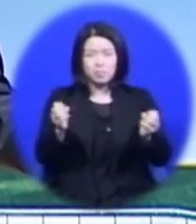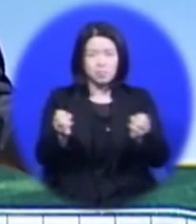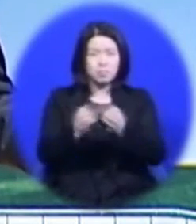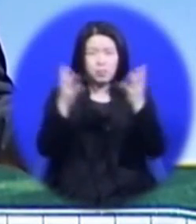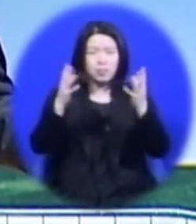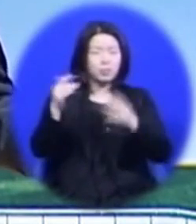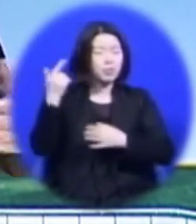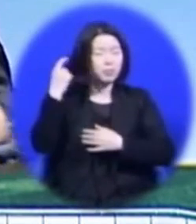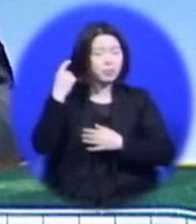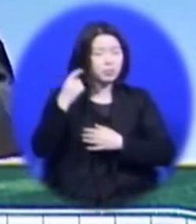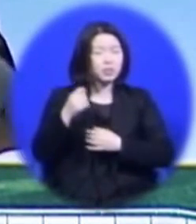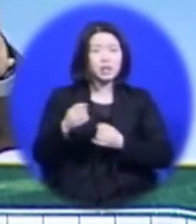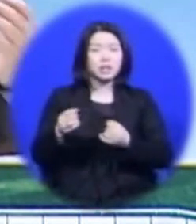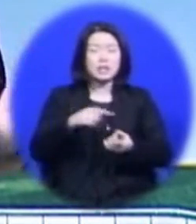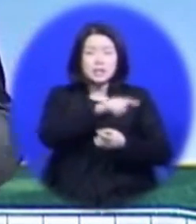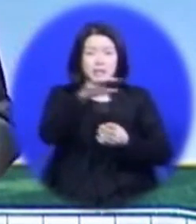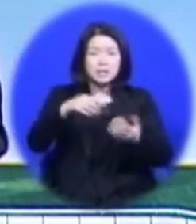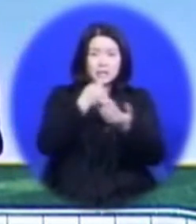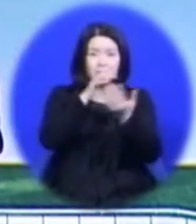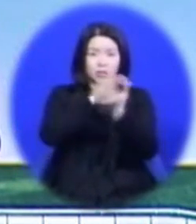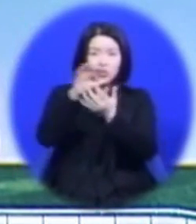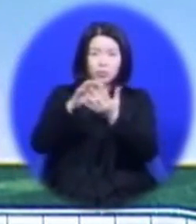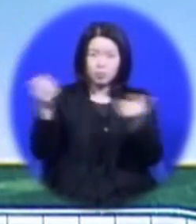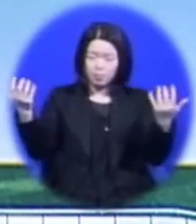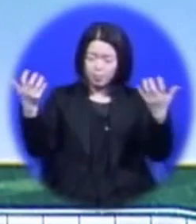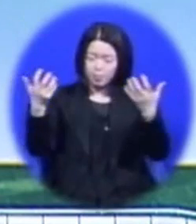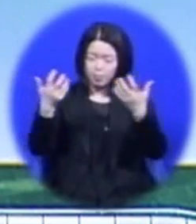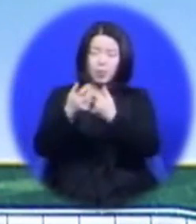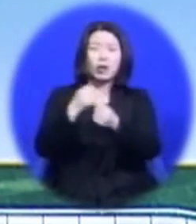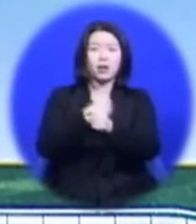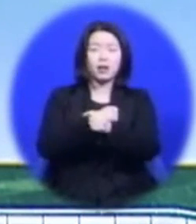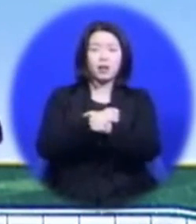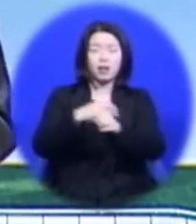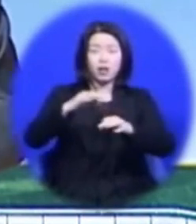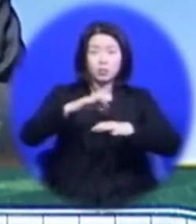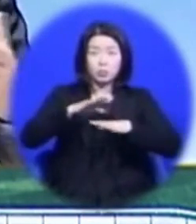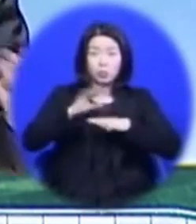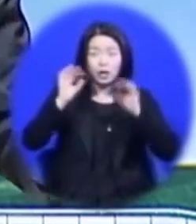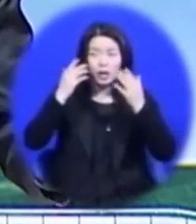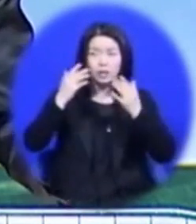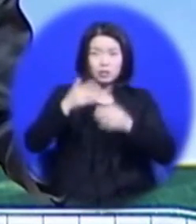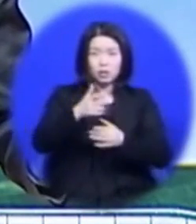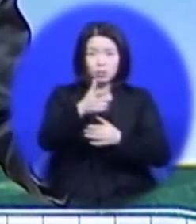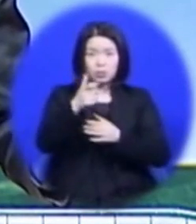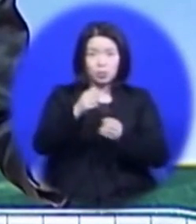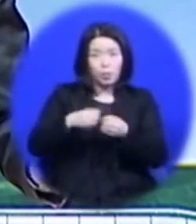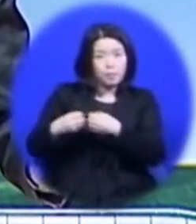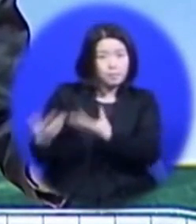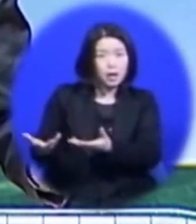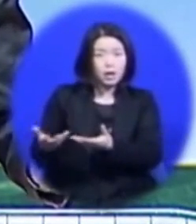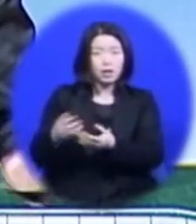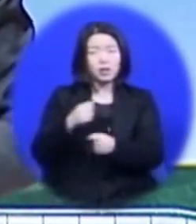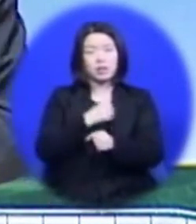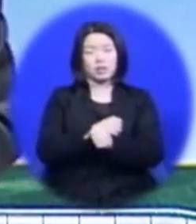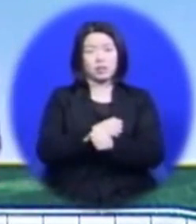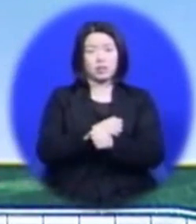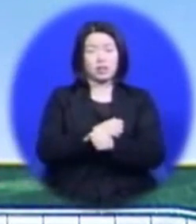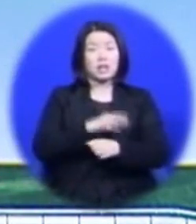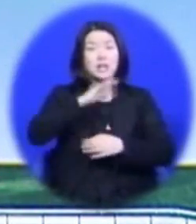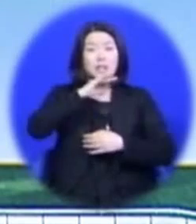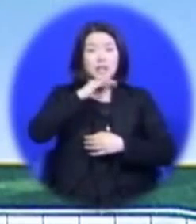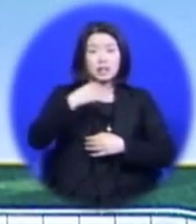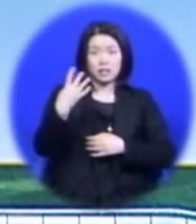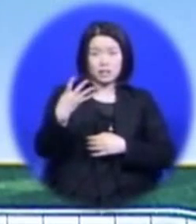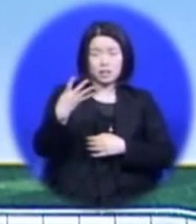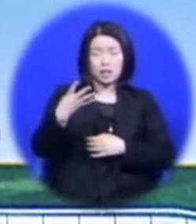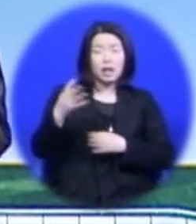들리고 이내 연기가 방 안에 자욱했습니다. 놀란 아이는 총을 바닥에 떨어뜨렸습니다. 4살짜리 아이라